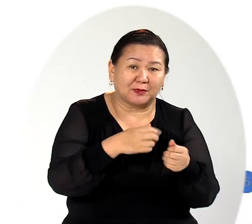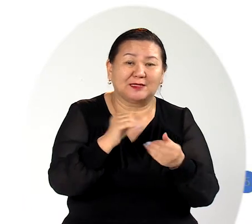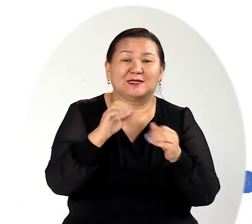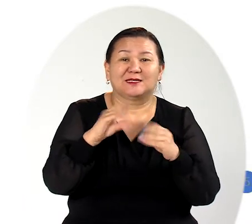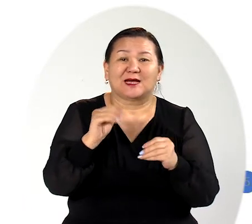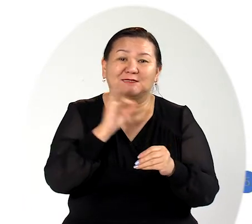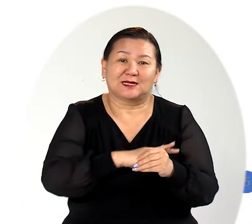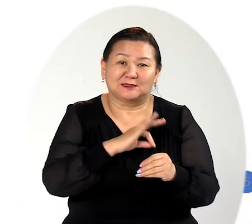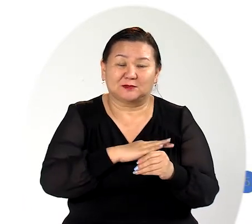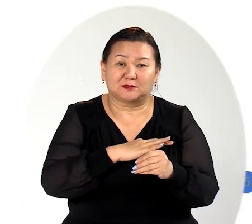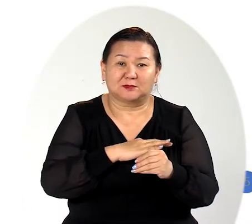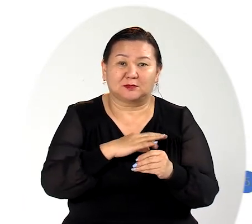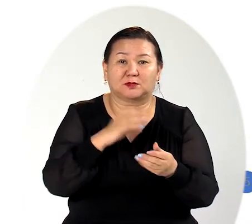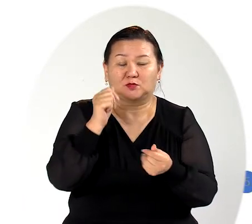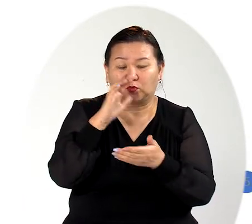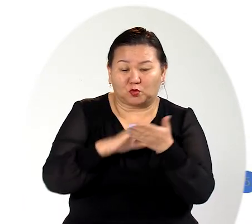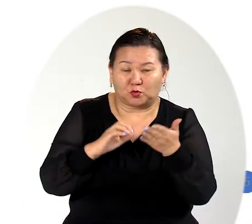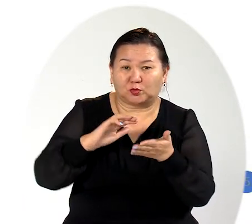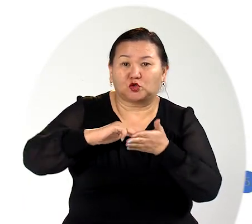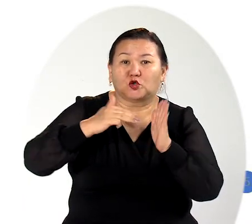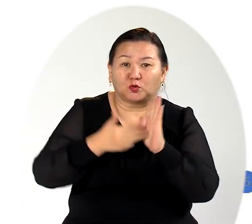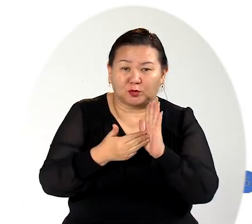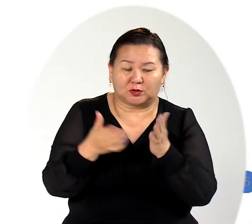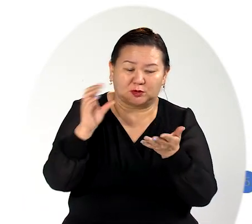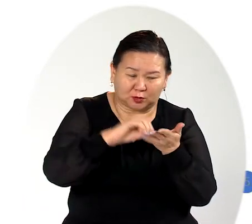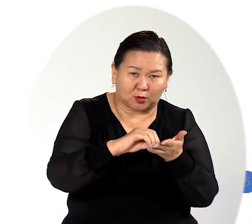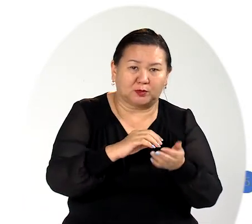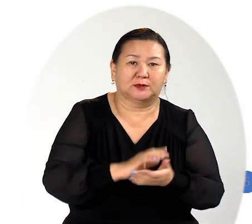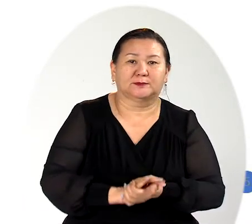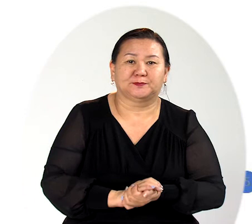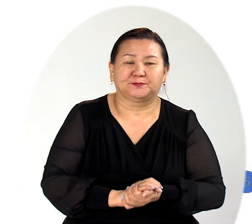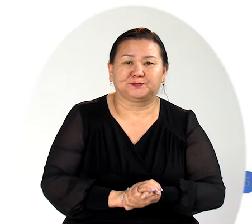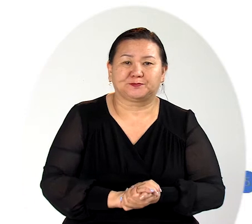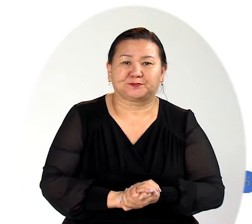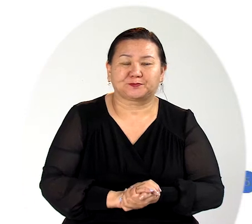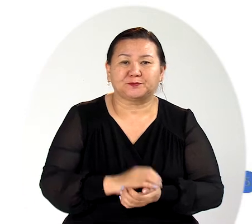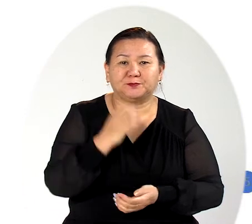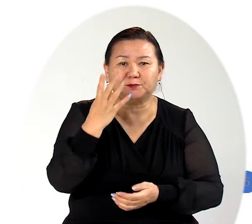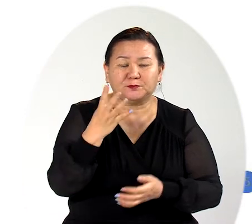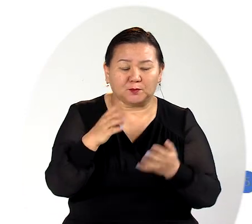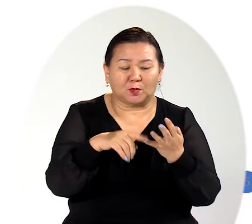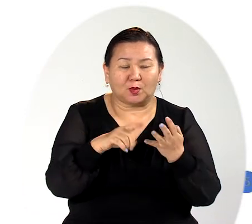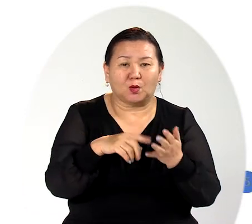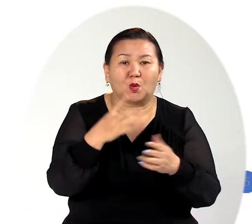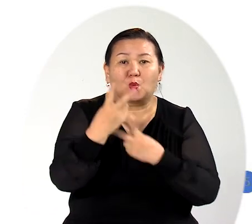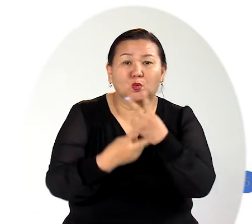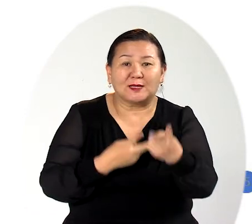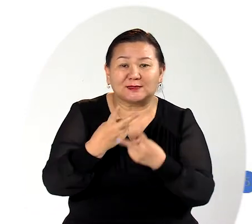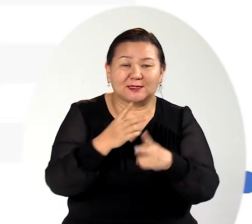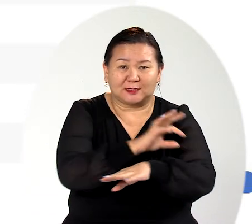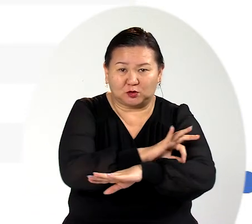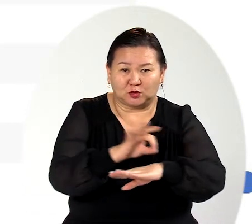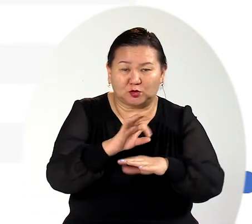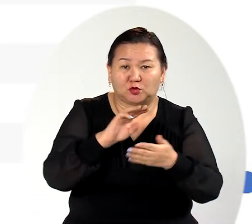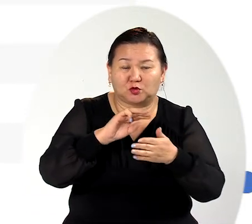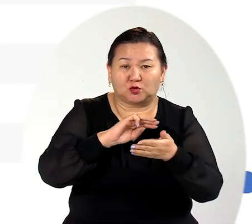гэдэг мэдээллүүдийг хөрөнгө оруулалтын төлөвлөгөө хэсэгт оруулж өгдөг байх нэ. За 4 дугаар хэсэг маань болохоор үйл ажиллагааны төлөвлөгөө гэж